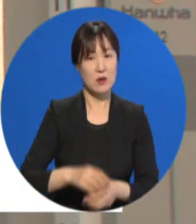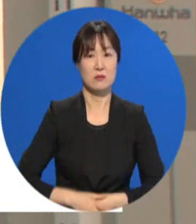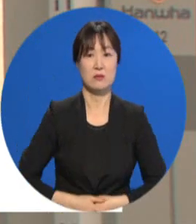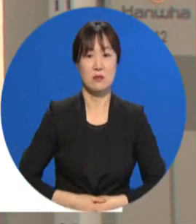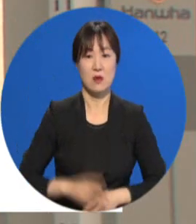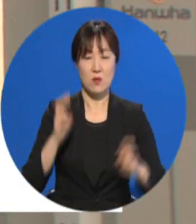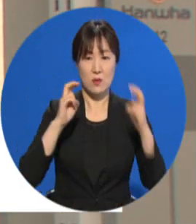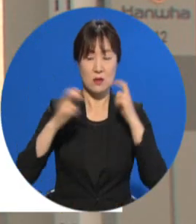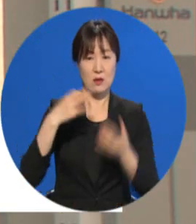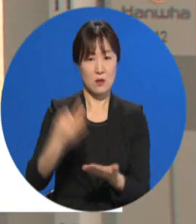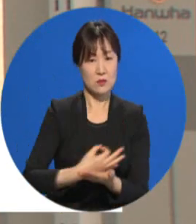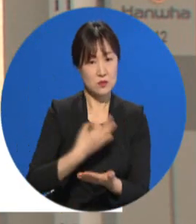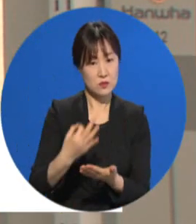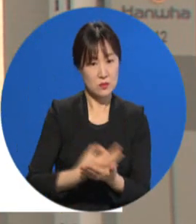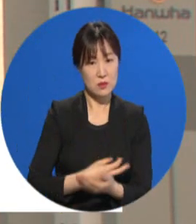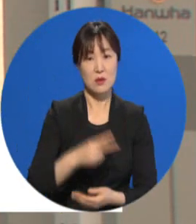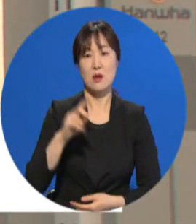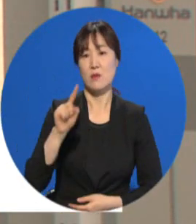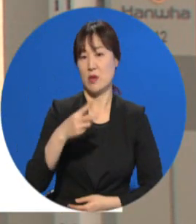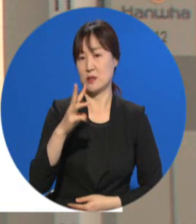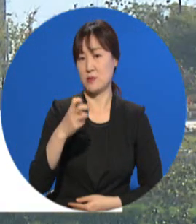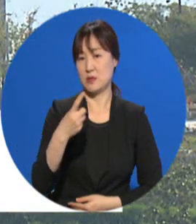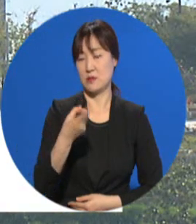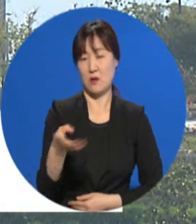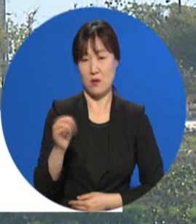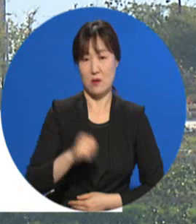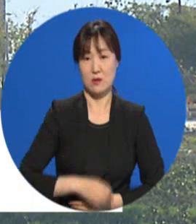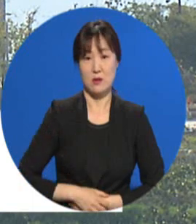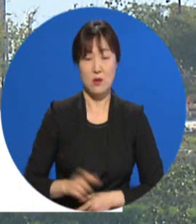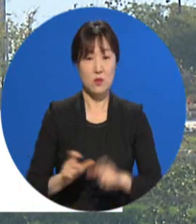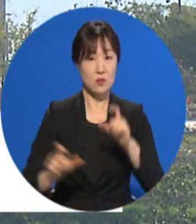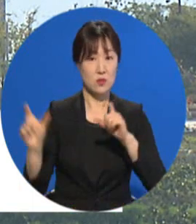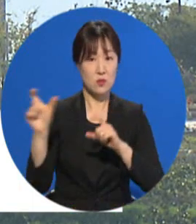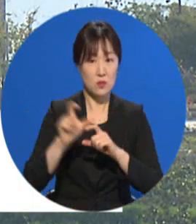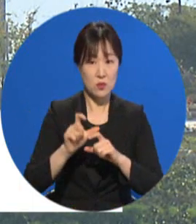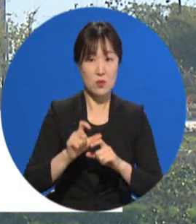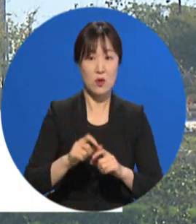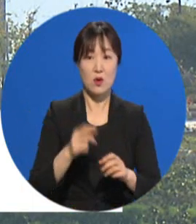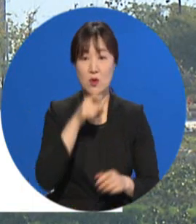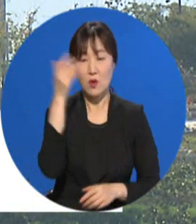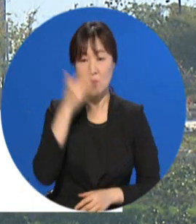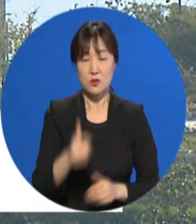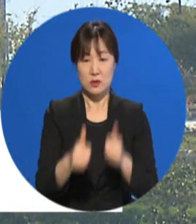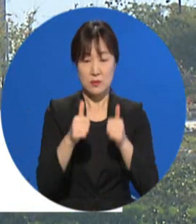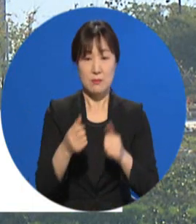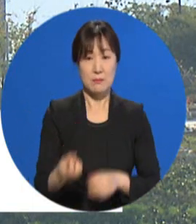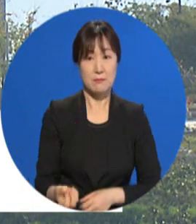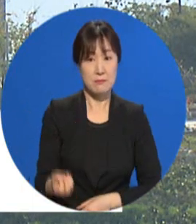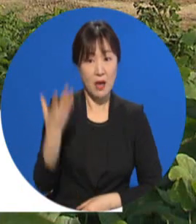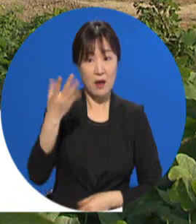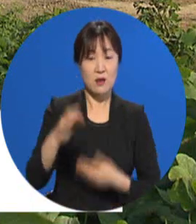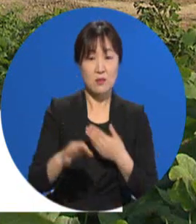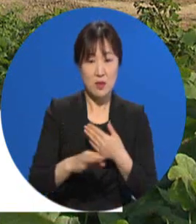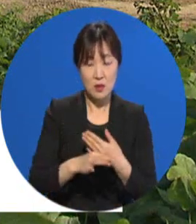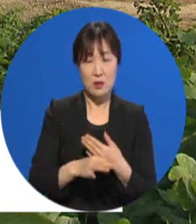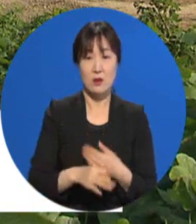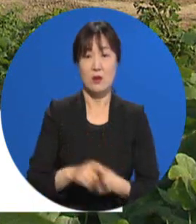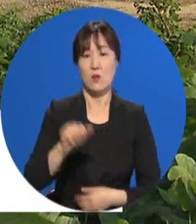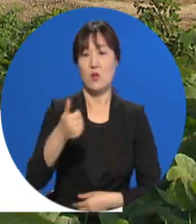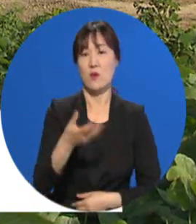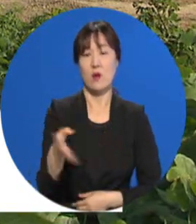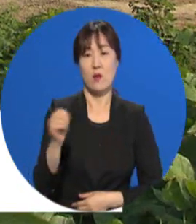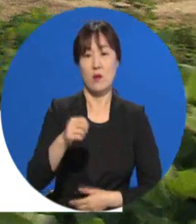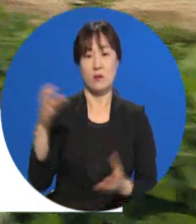얻는 추정 이익은 131억 원. 여기에 여수시를 상대로 진행하고 있는 소송에서 최종 승소할 경우엔 500억